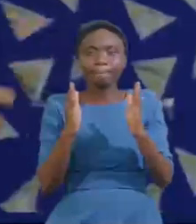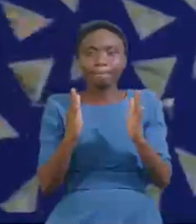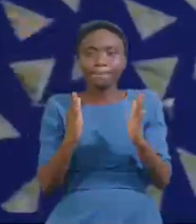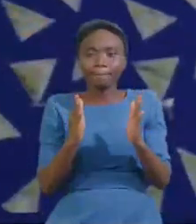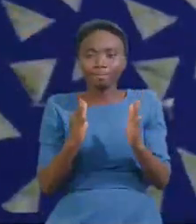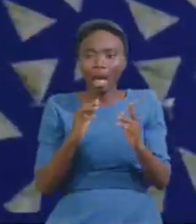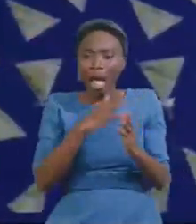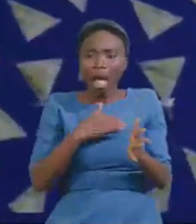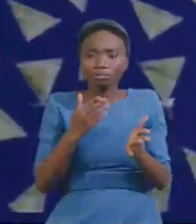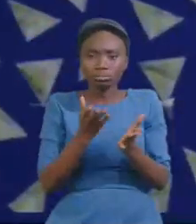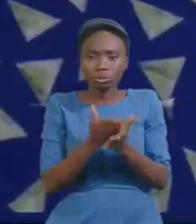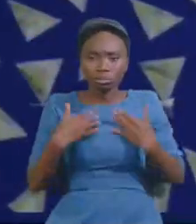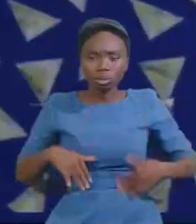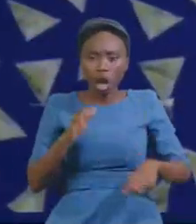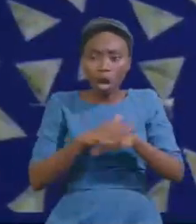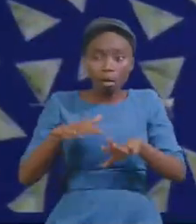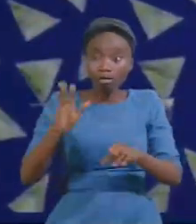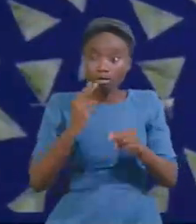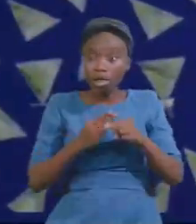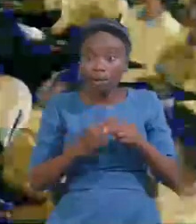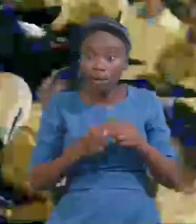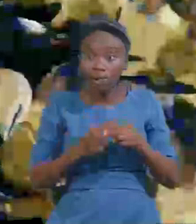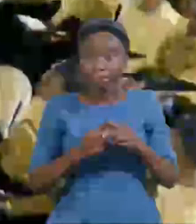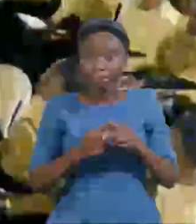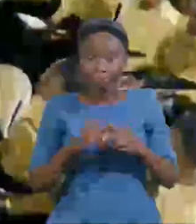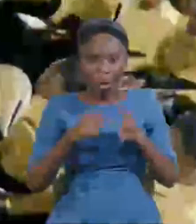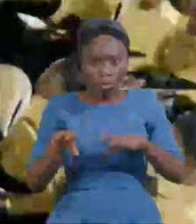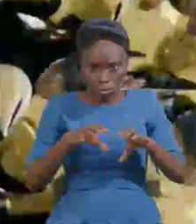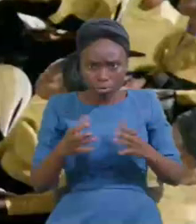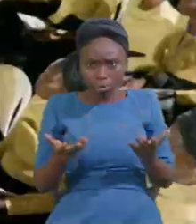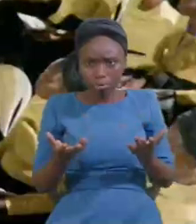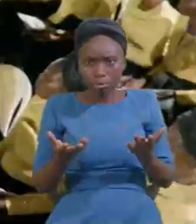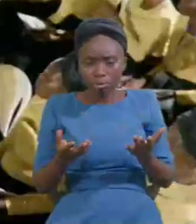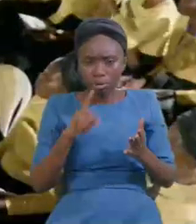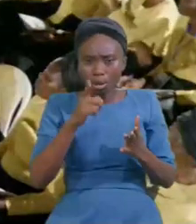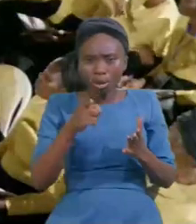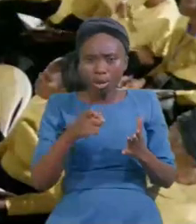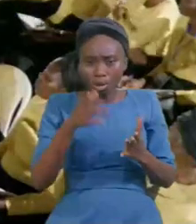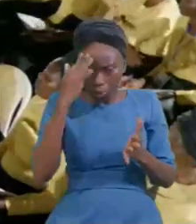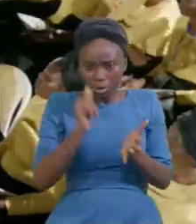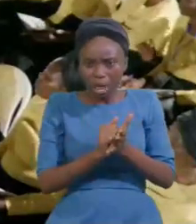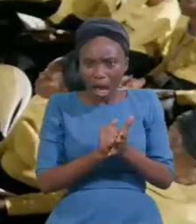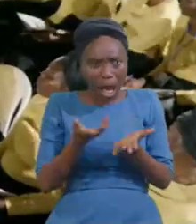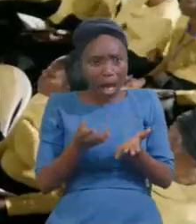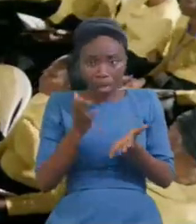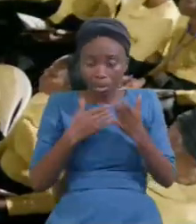et tu regardes dans une direction et quelqu'un mentionne ton nom. Qu'est-ce que tu fais?